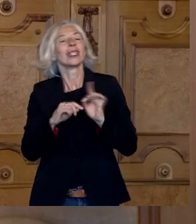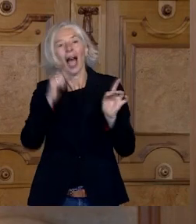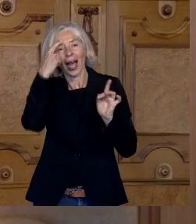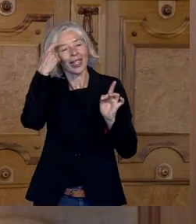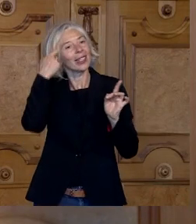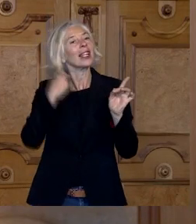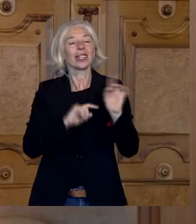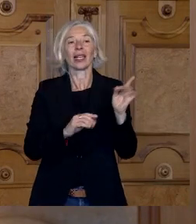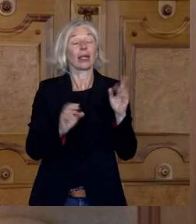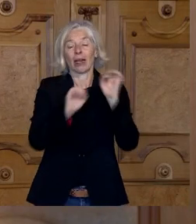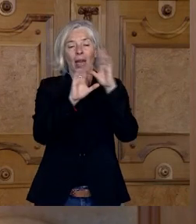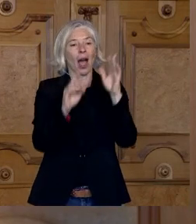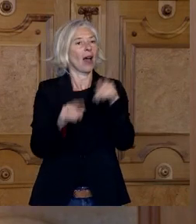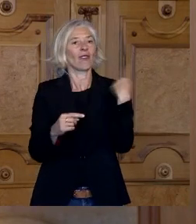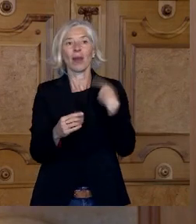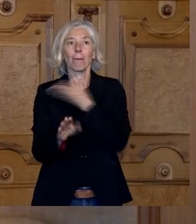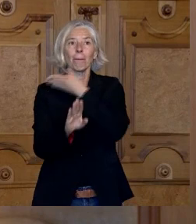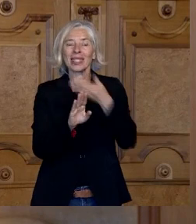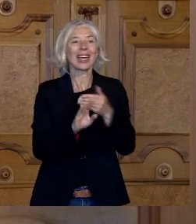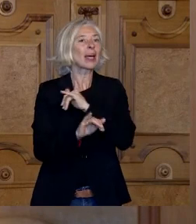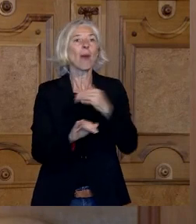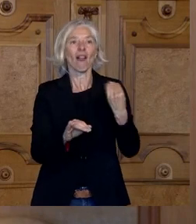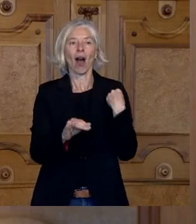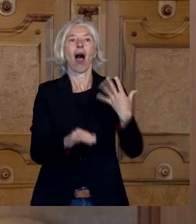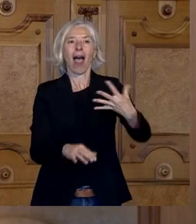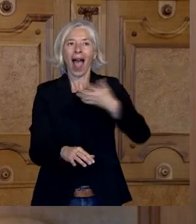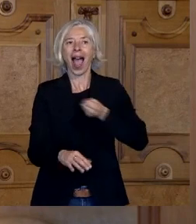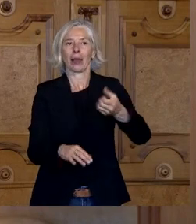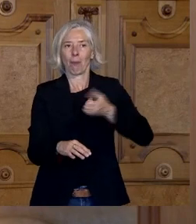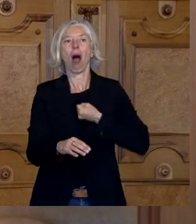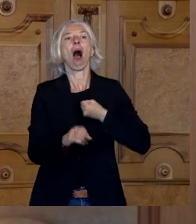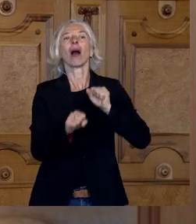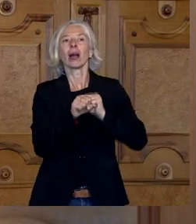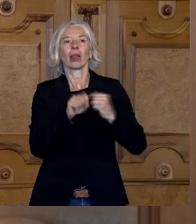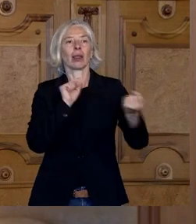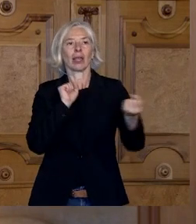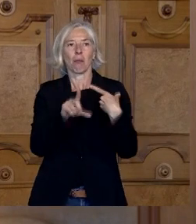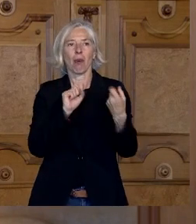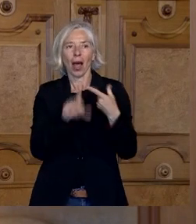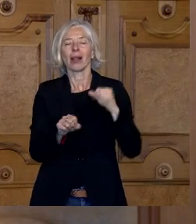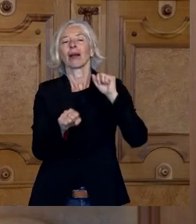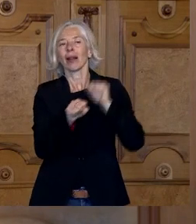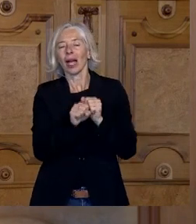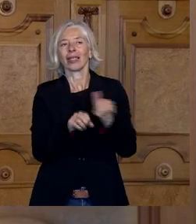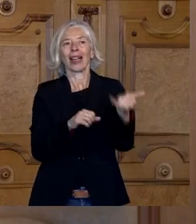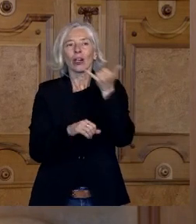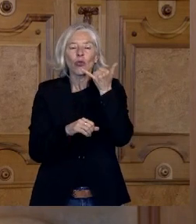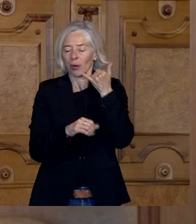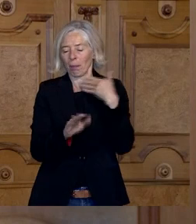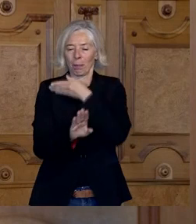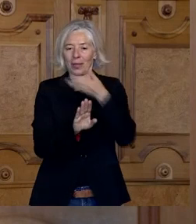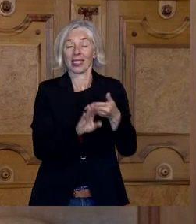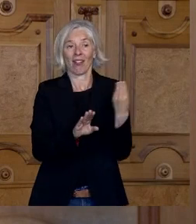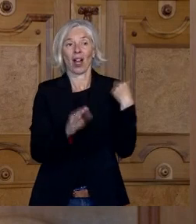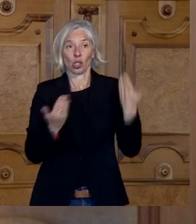auf eine Erreichbarkeit geachtet und diese war auch gegeben. Wir halten es jetzt für vertretbar, wichtige, auch kundenintensive Bereiche Schritt